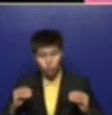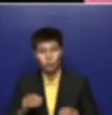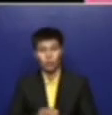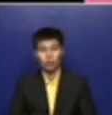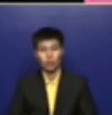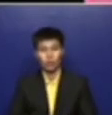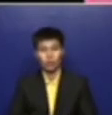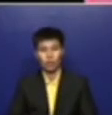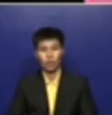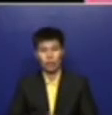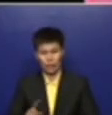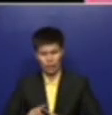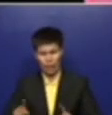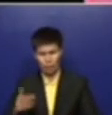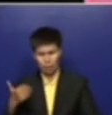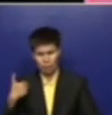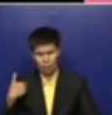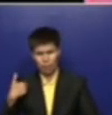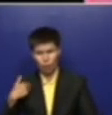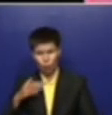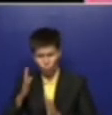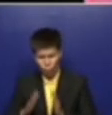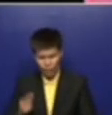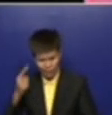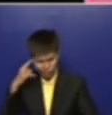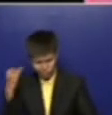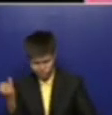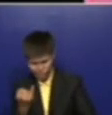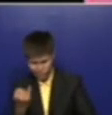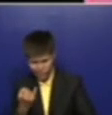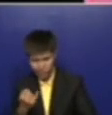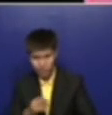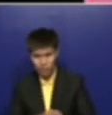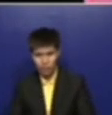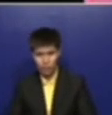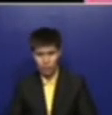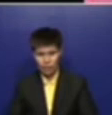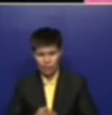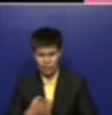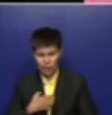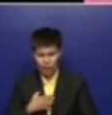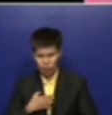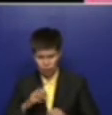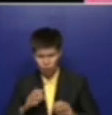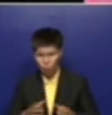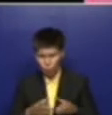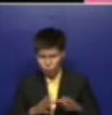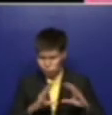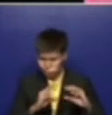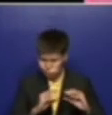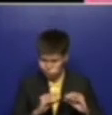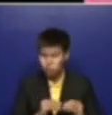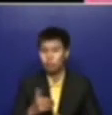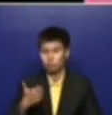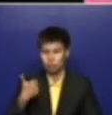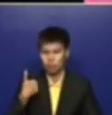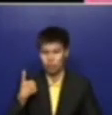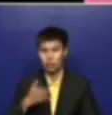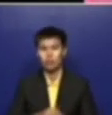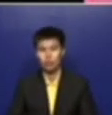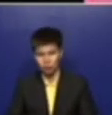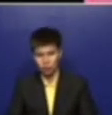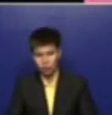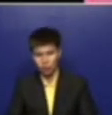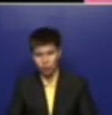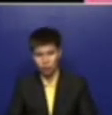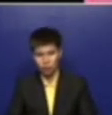ต้องการที่จะไปทำลายล้างการชุมนุมนี้ให้ย่อยยับให้สลายลงไปโดยการใช้กลไกของ